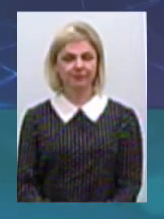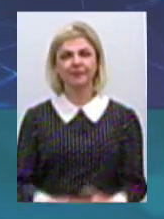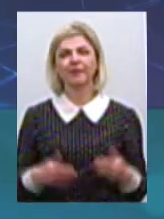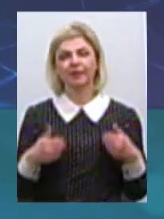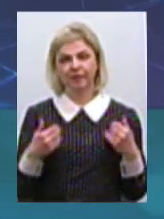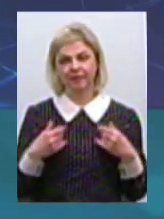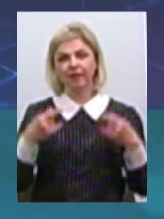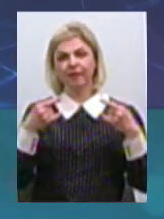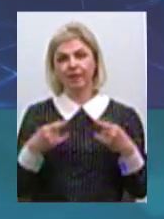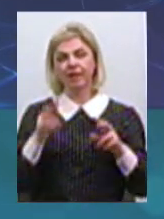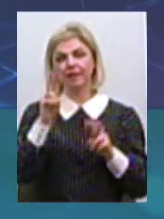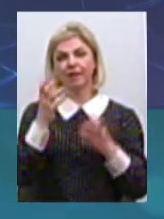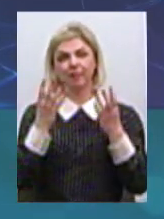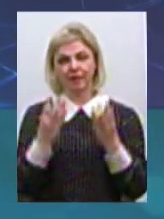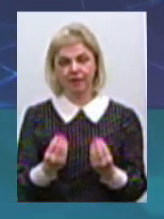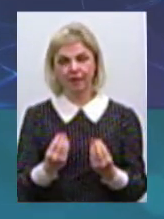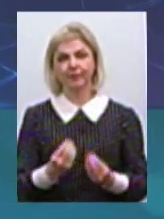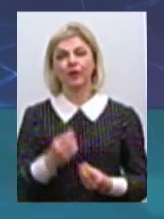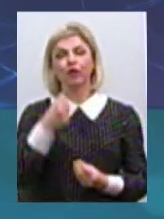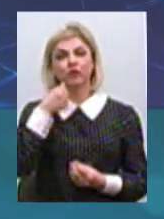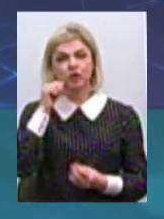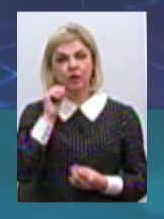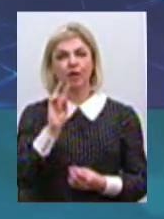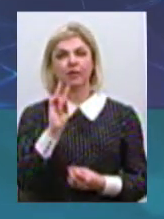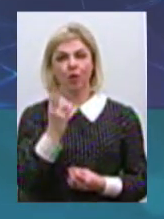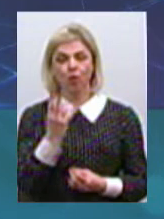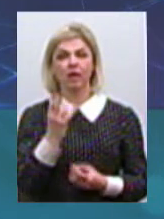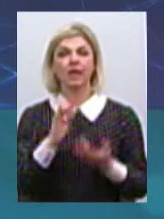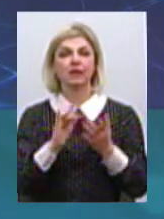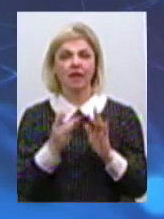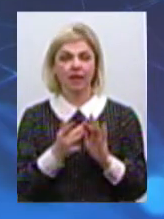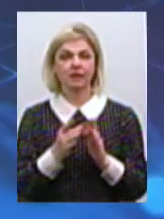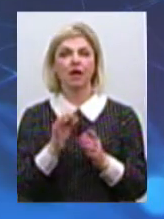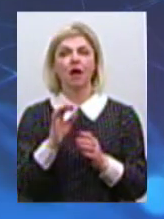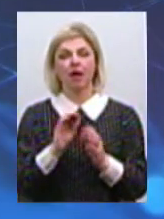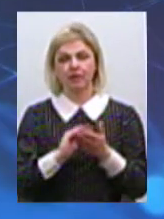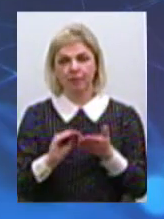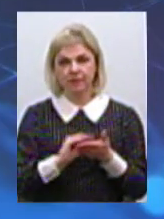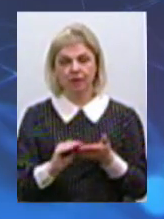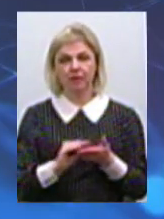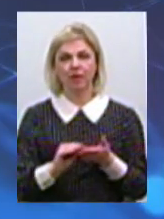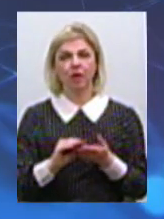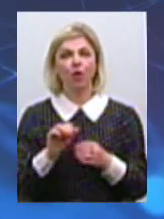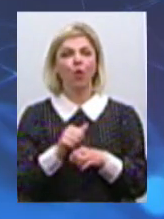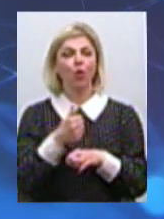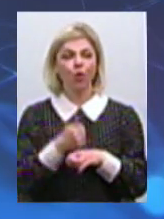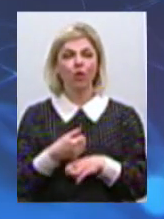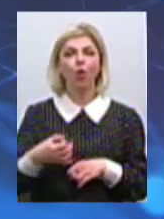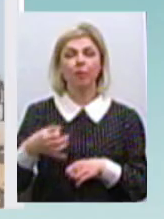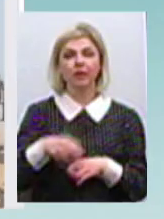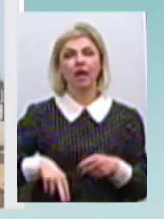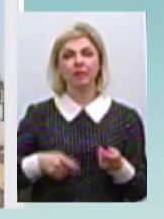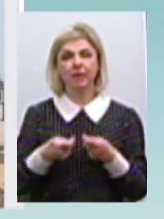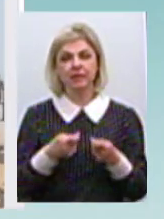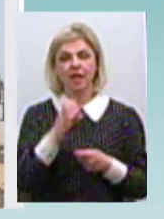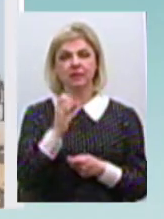Вітаю в прямому ефірі «Тема дня», я Федір Бондар. Вчора миколаївські інтернет-сайти процитували голову обласної державної адміністрації Олексія Савченка,